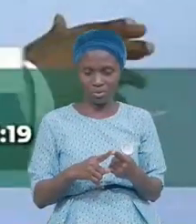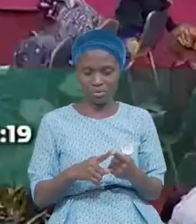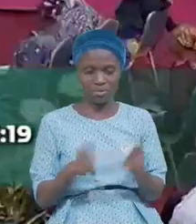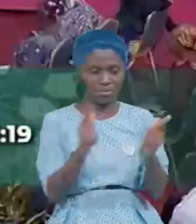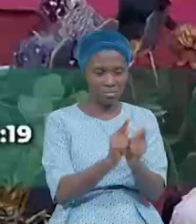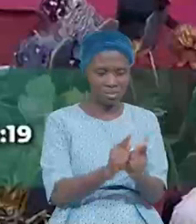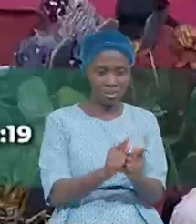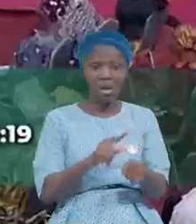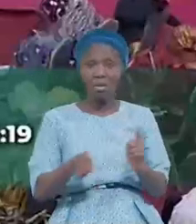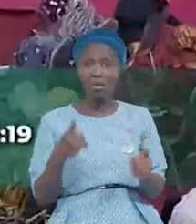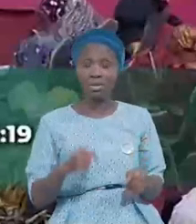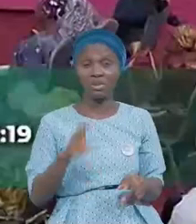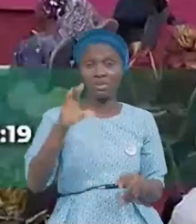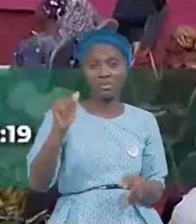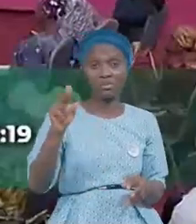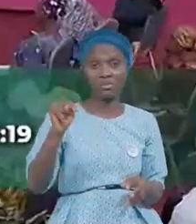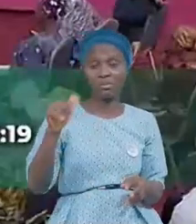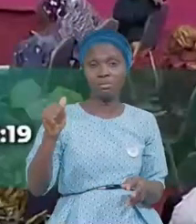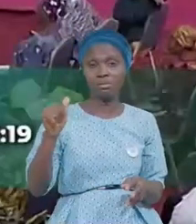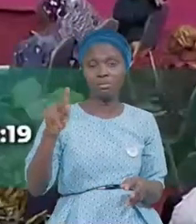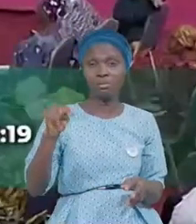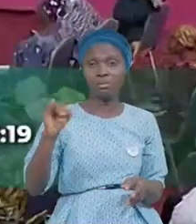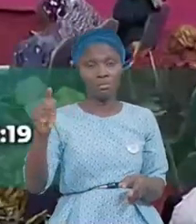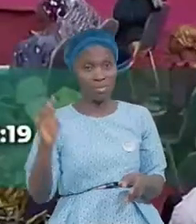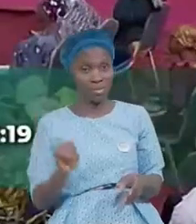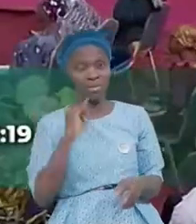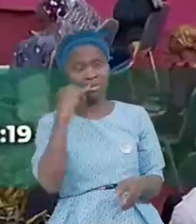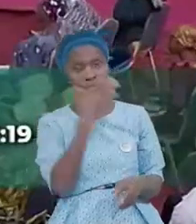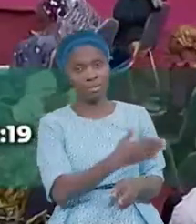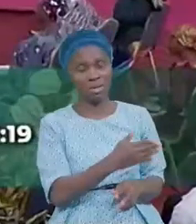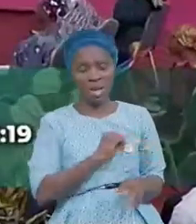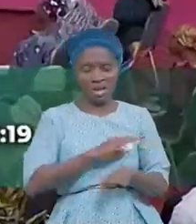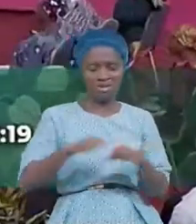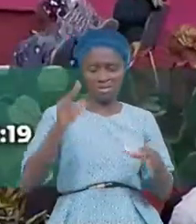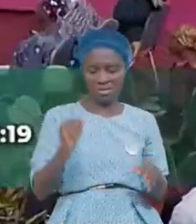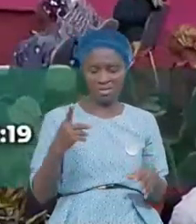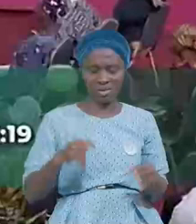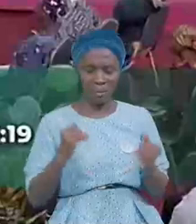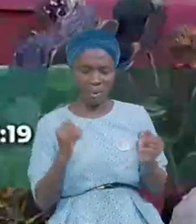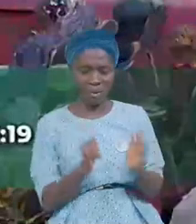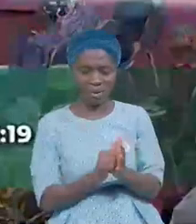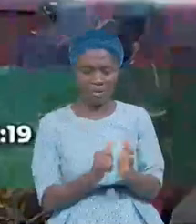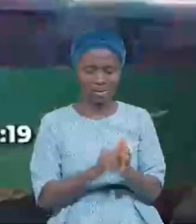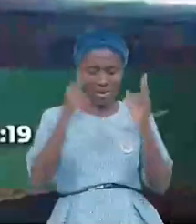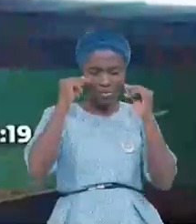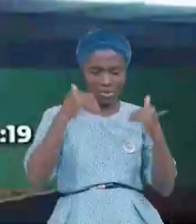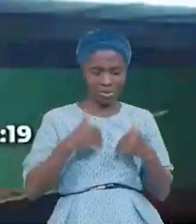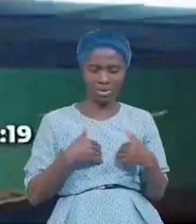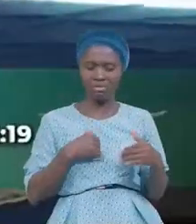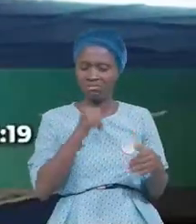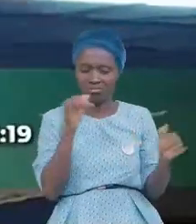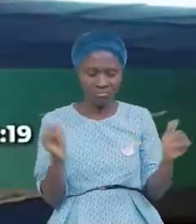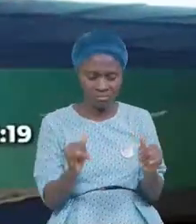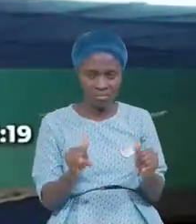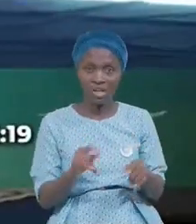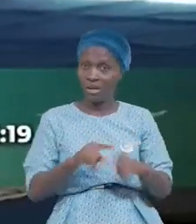puissance que Moïse avait. Parce que nous n'allons pas traverser encore la mer Rouge, mais Moïse, nous devons traverser